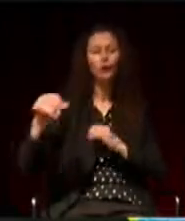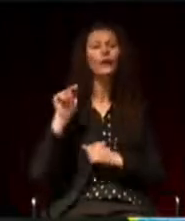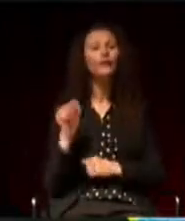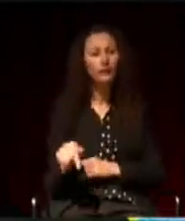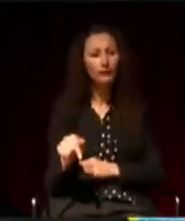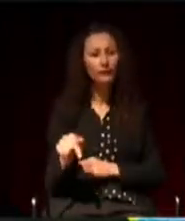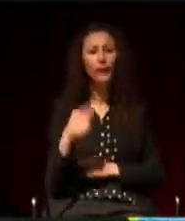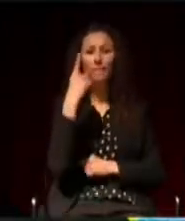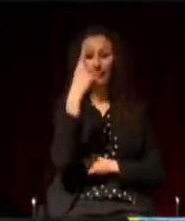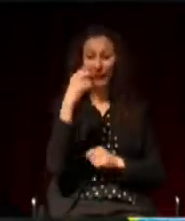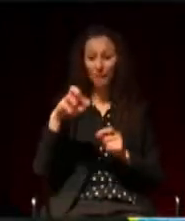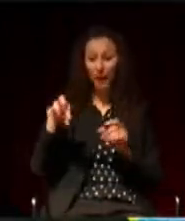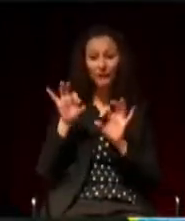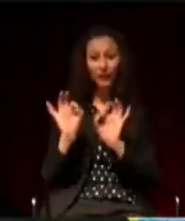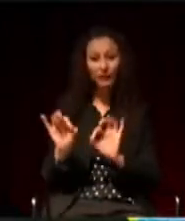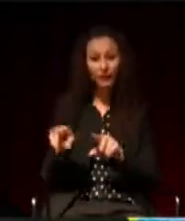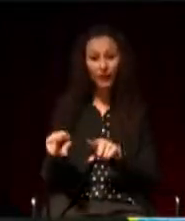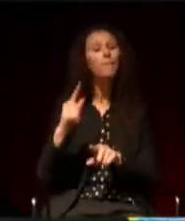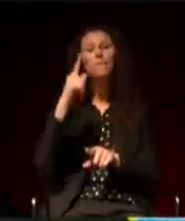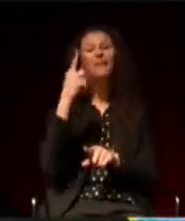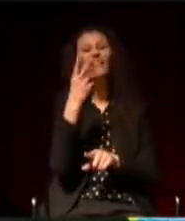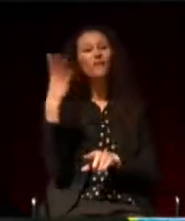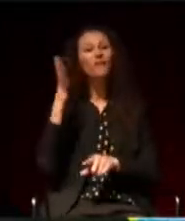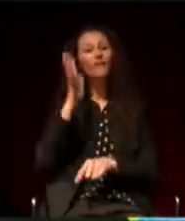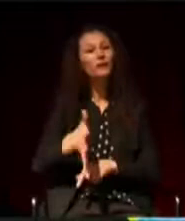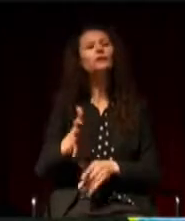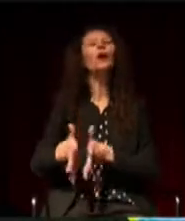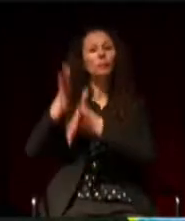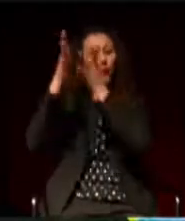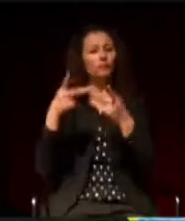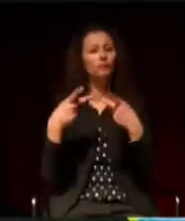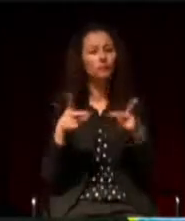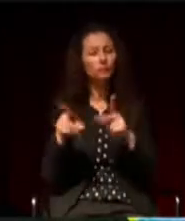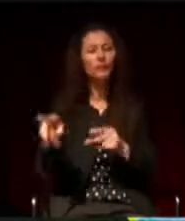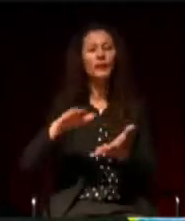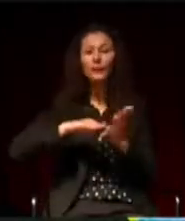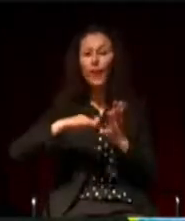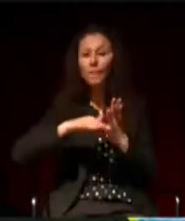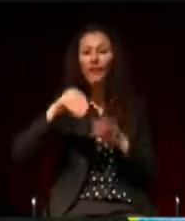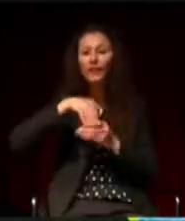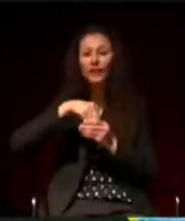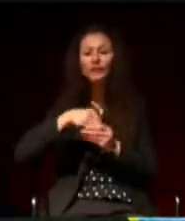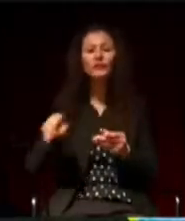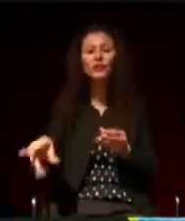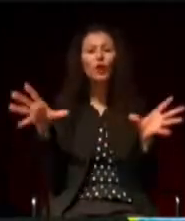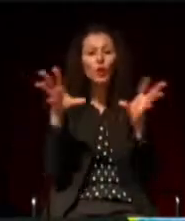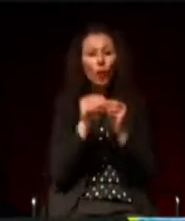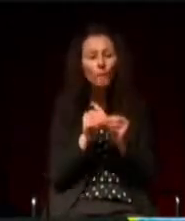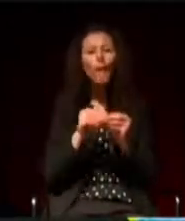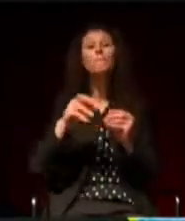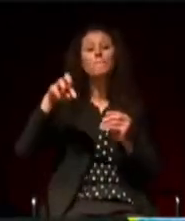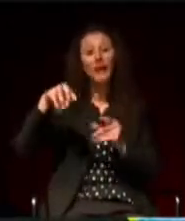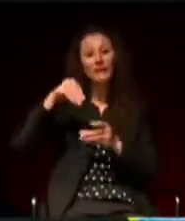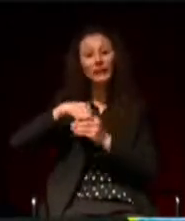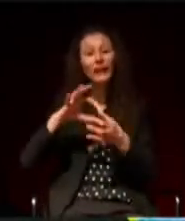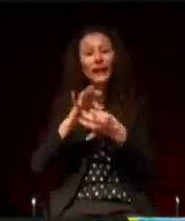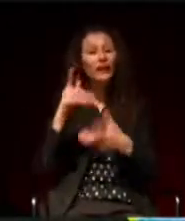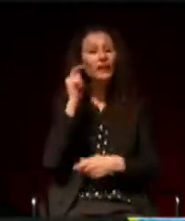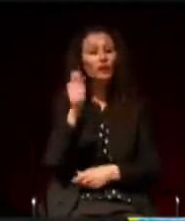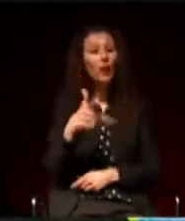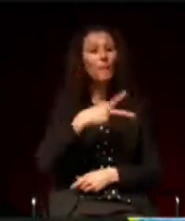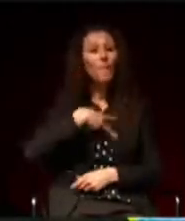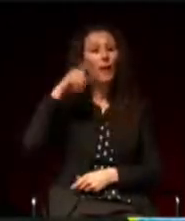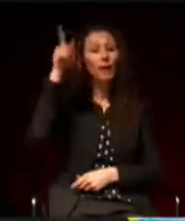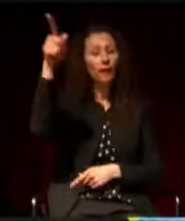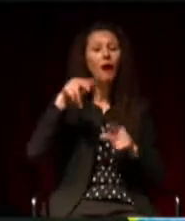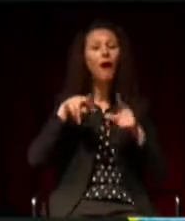Bir parselde birden fazla bina yapılabilir. Ancak binaların taban alanı toplamının parsel alanına oranı ilgili ilçe